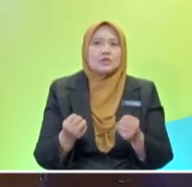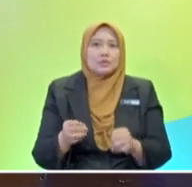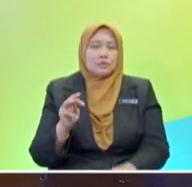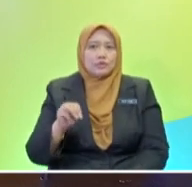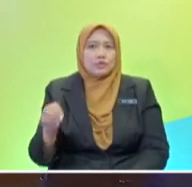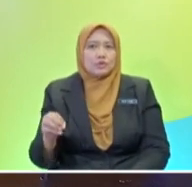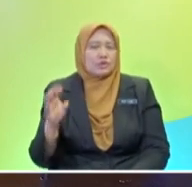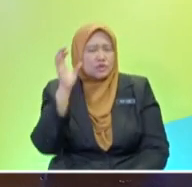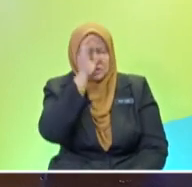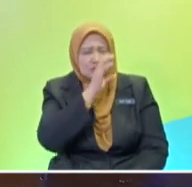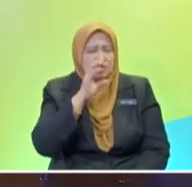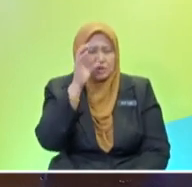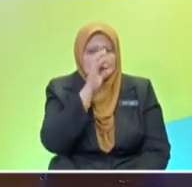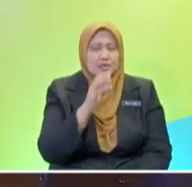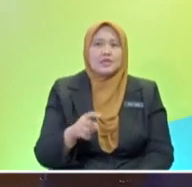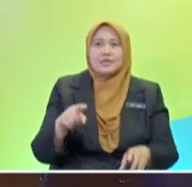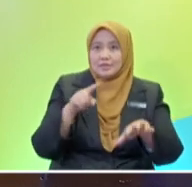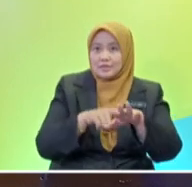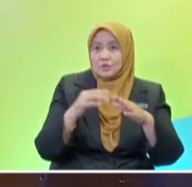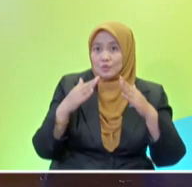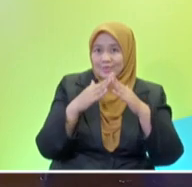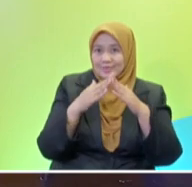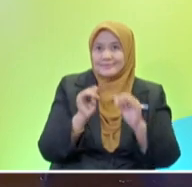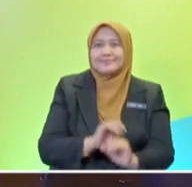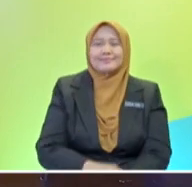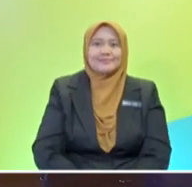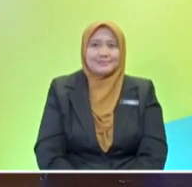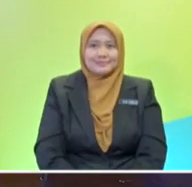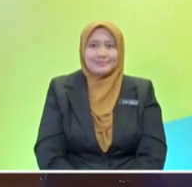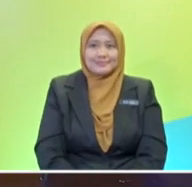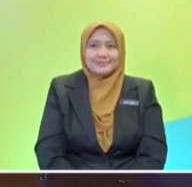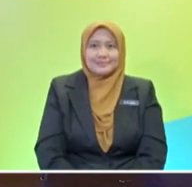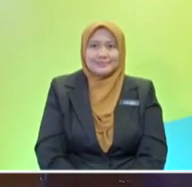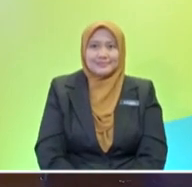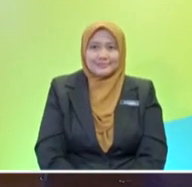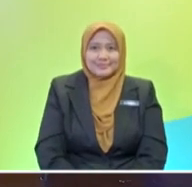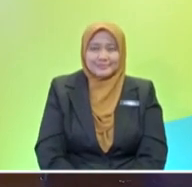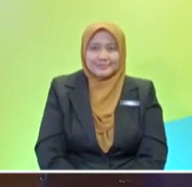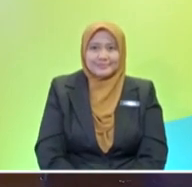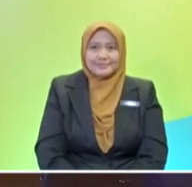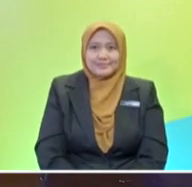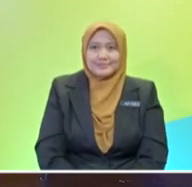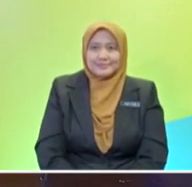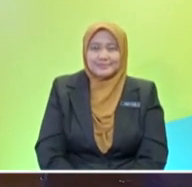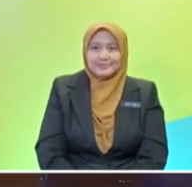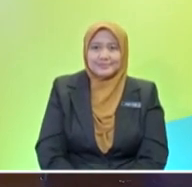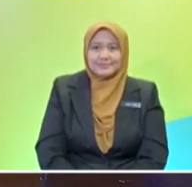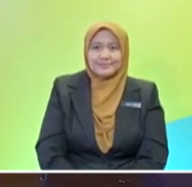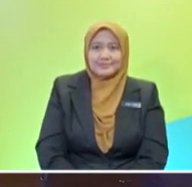terangkan kepada kita. Dan kita berhenti rehat dulu. Terus menonton Didik TV KPM. Ada tak cikgu? Itulah kita cari lagi.